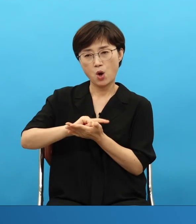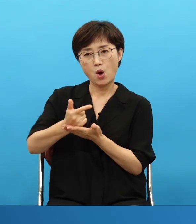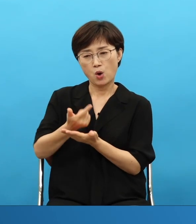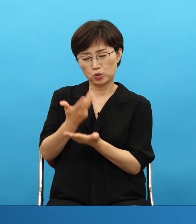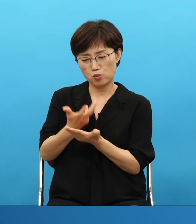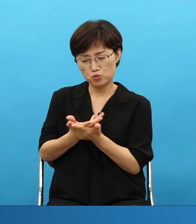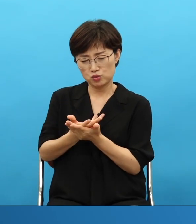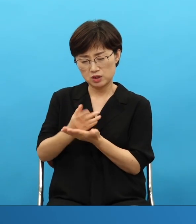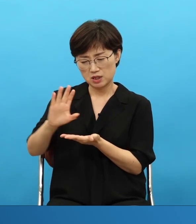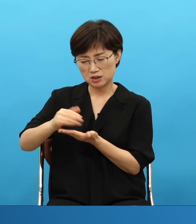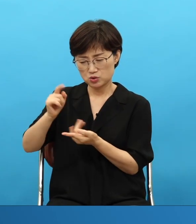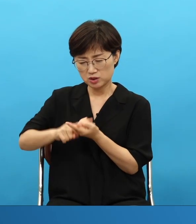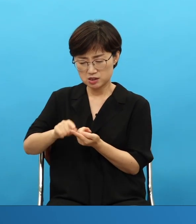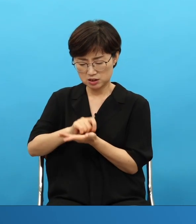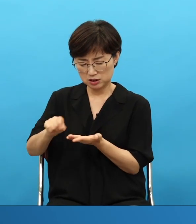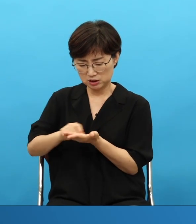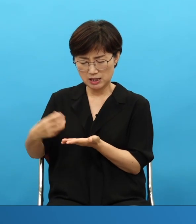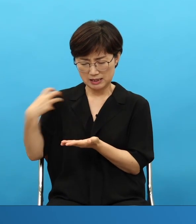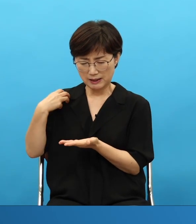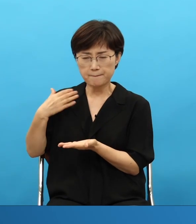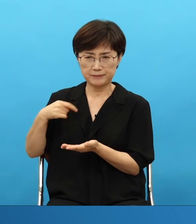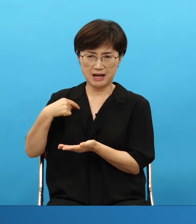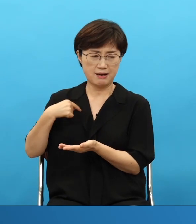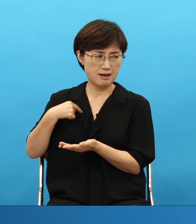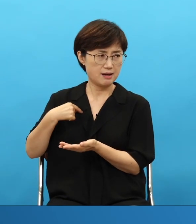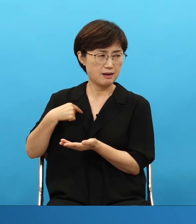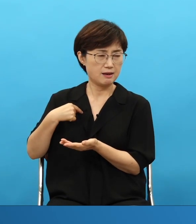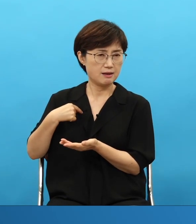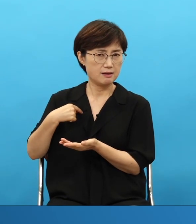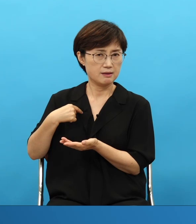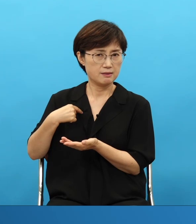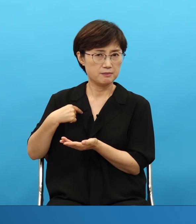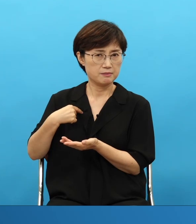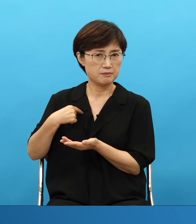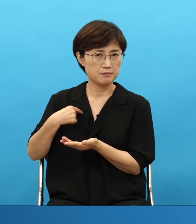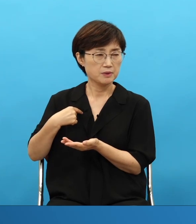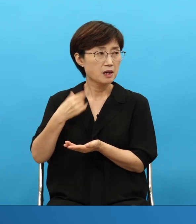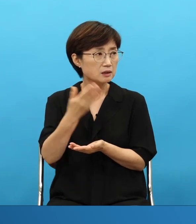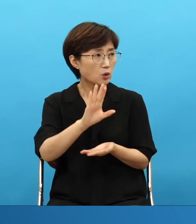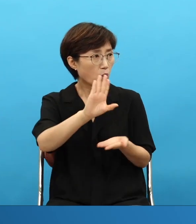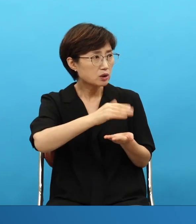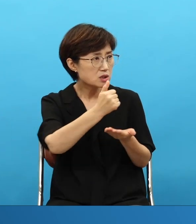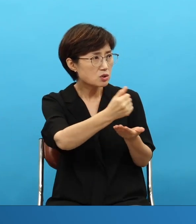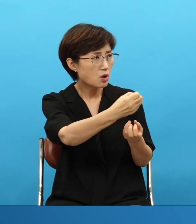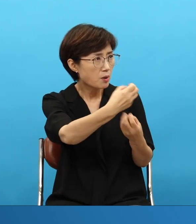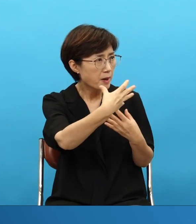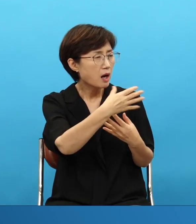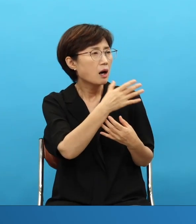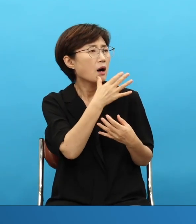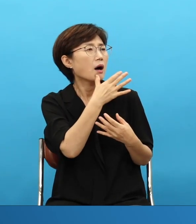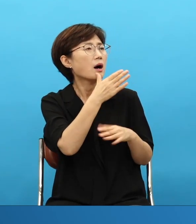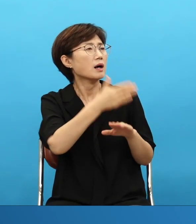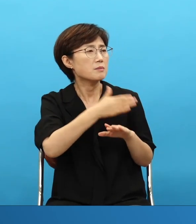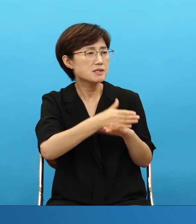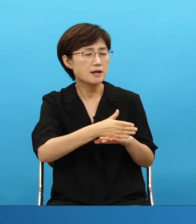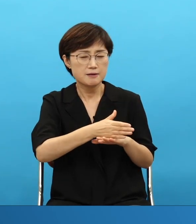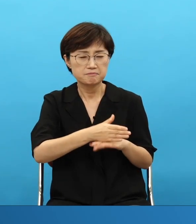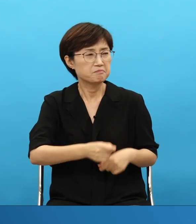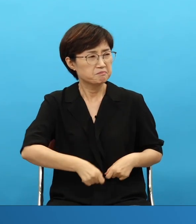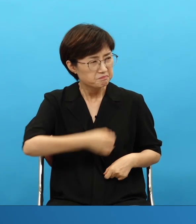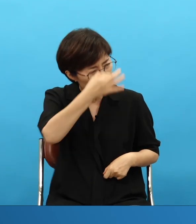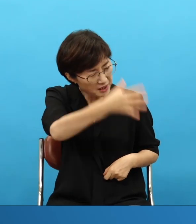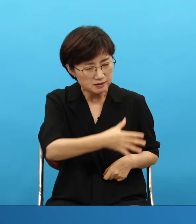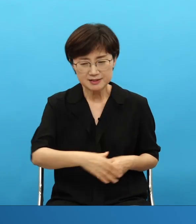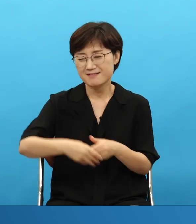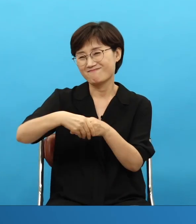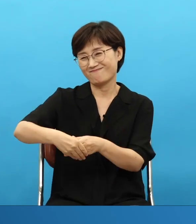관한 것이었습니다. My thesis for my PhD was concerning Christ. 진심으로 악수하고 헤어졌는요. He sincerely thanked me